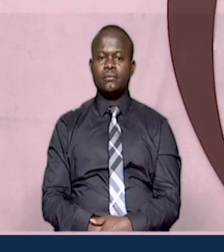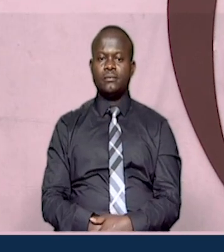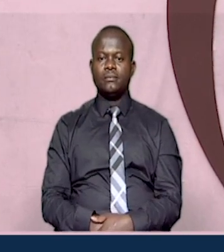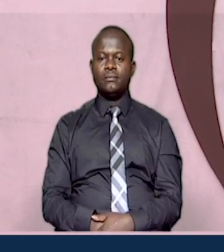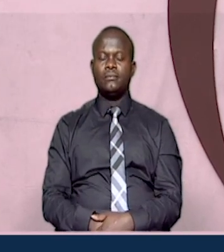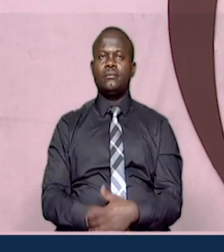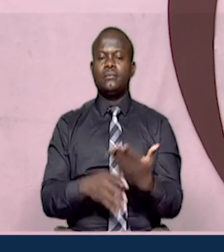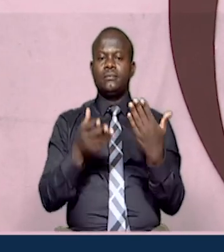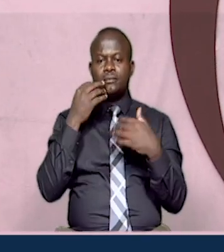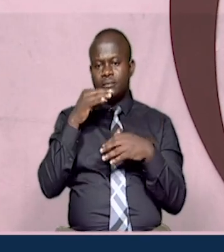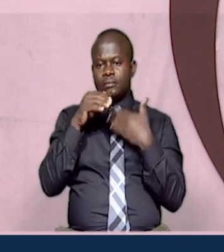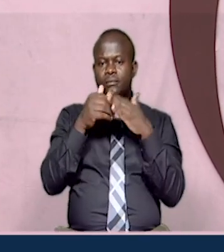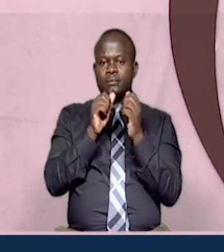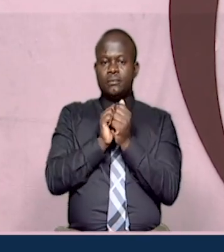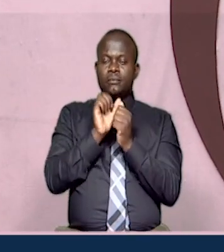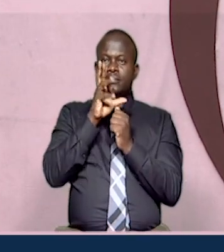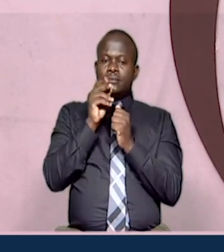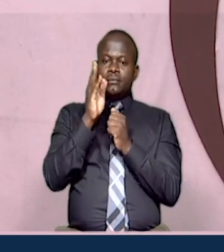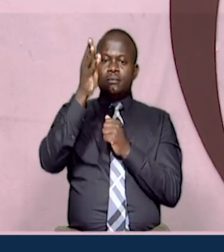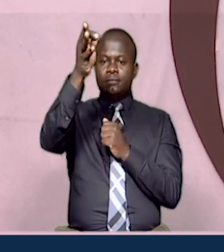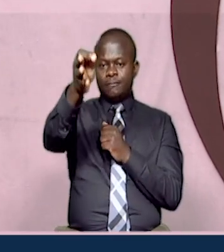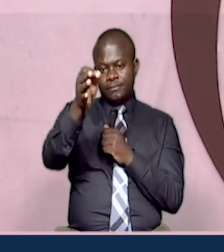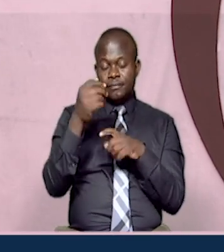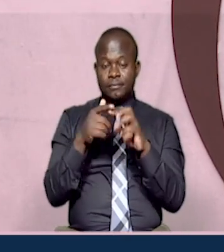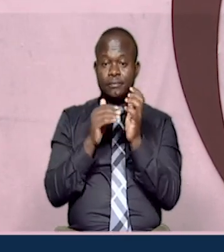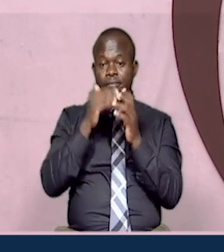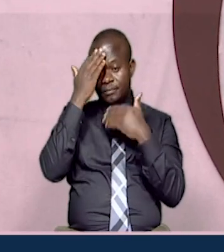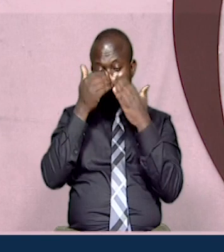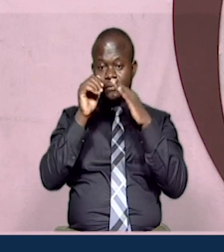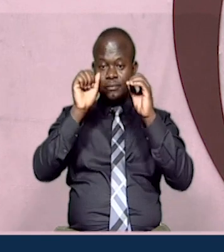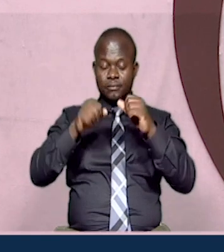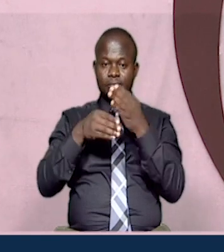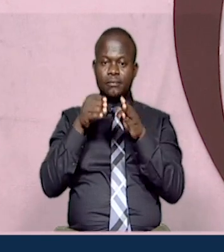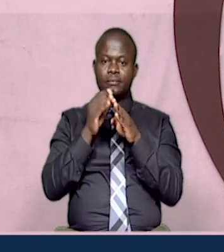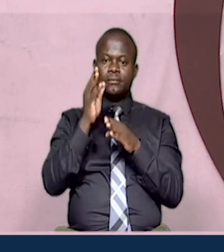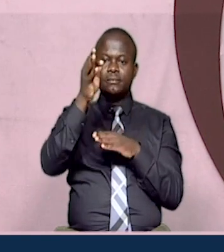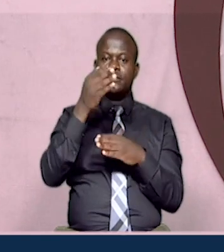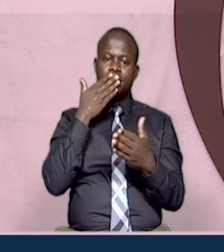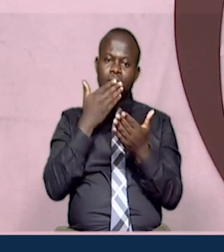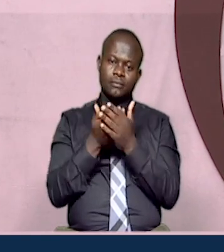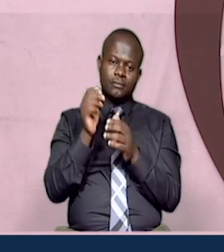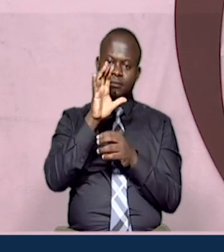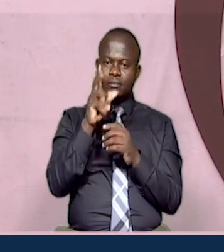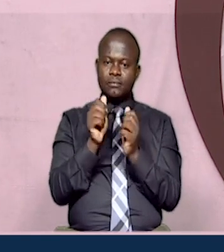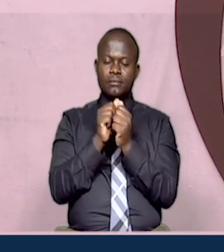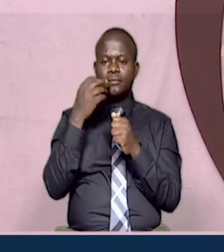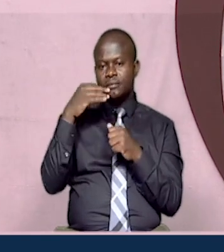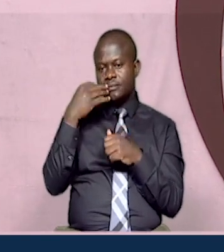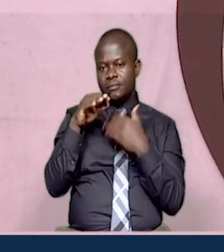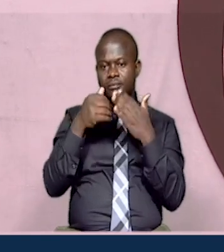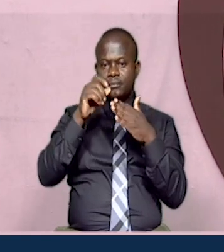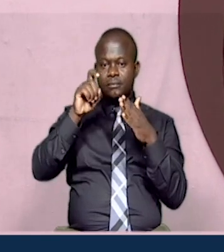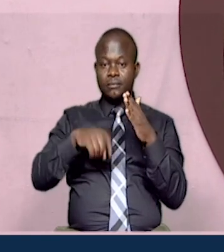Aba ni Ufaransa na Afurika y'ejo hazaza, ariko kugira ngo babashe kubaka ejo hazaza heza h'Afurika n'Ubufaransa